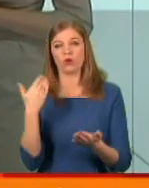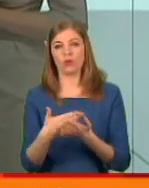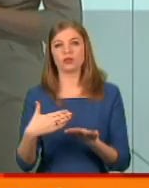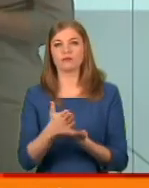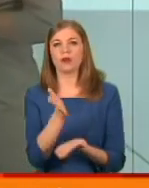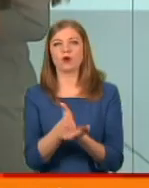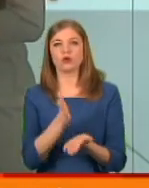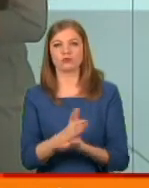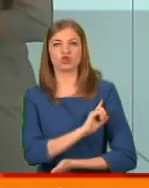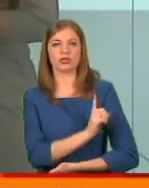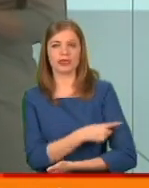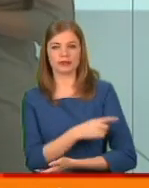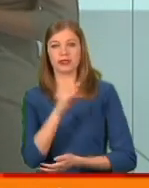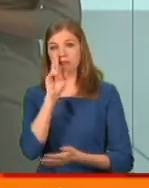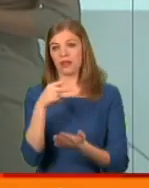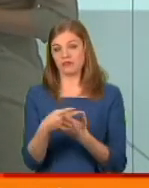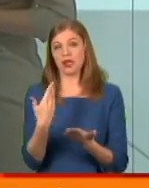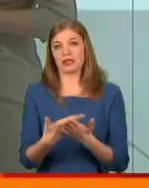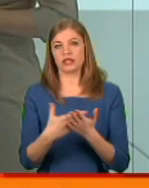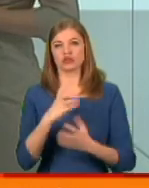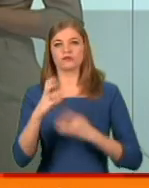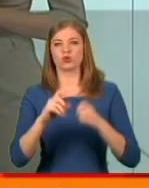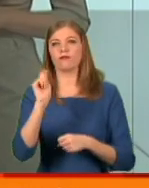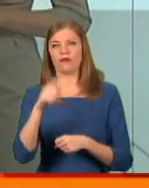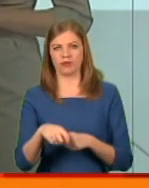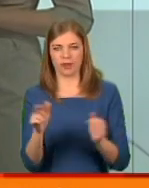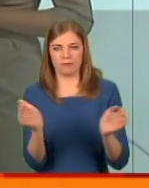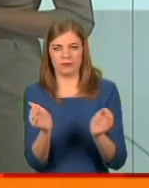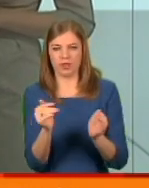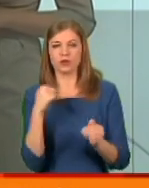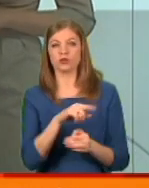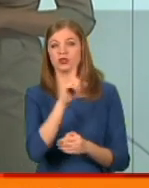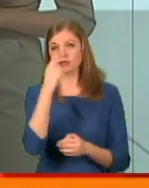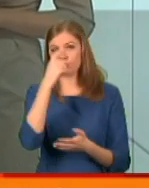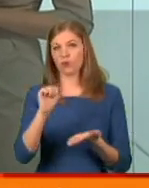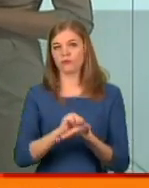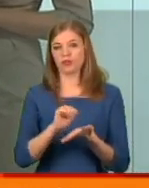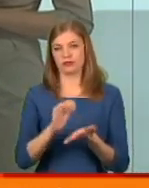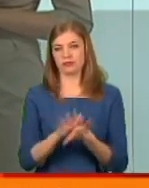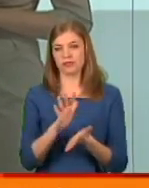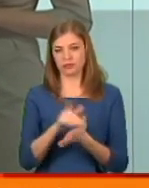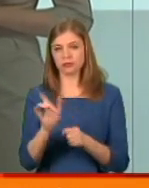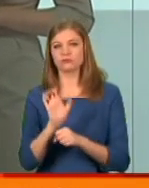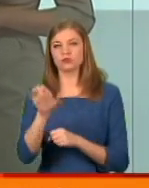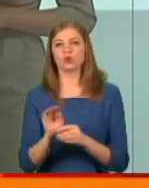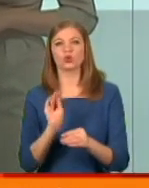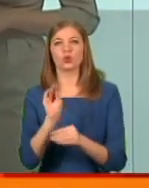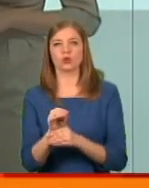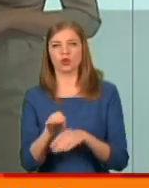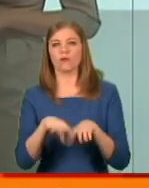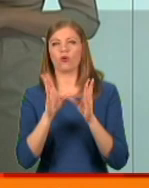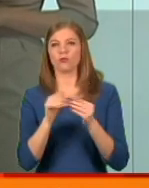мапа розміщення сил на вигляд, наче світова війна в мініатюрі. За повідомленнями ЗМІ, Росія доправила до Сирії додаткові